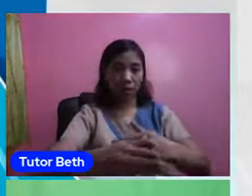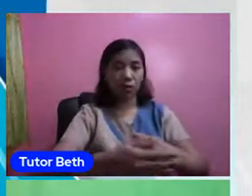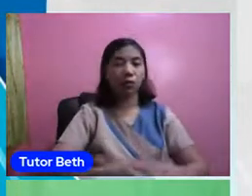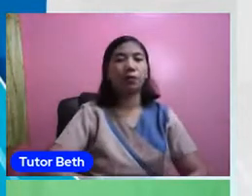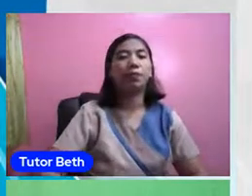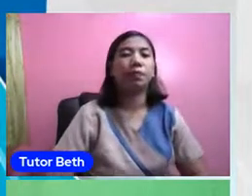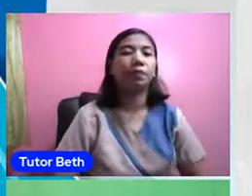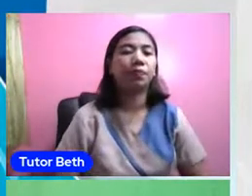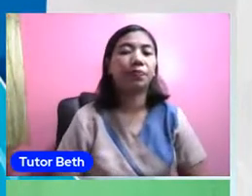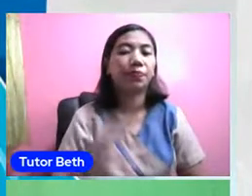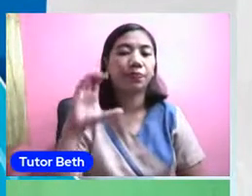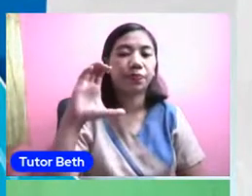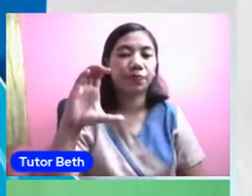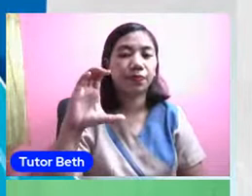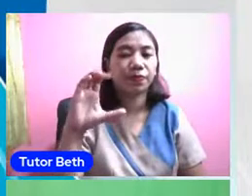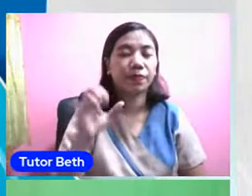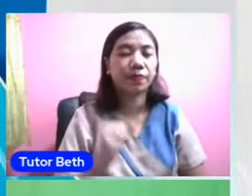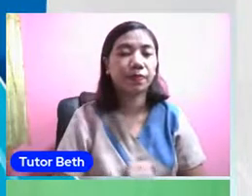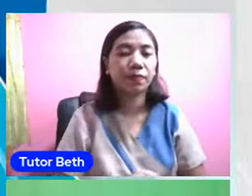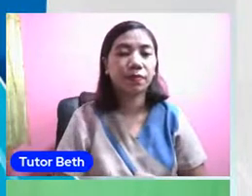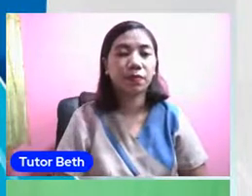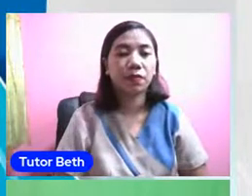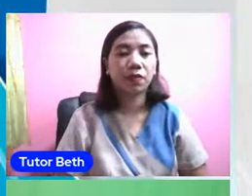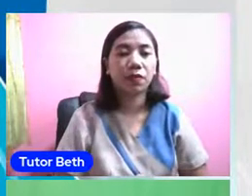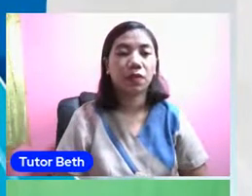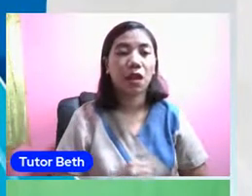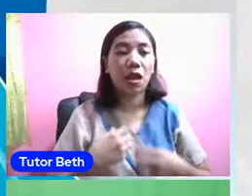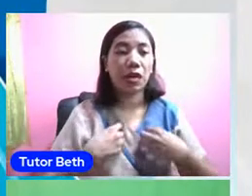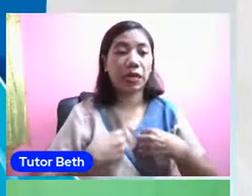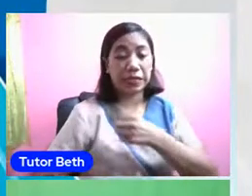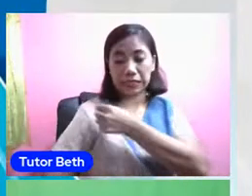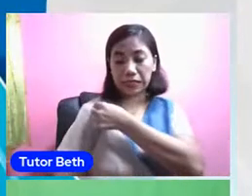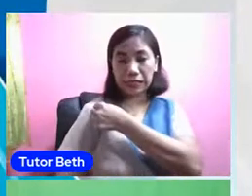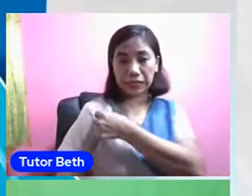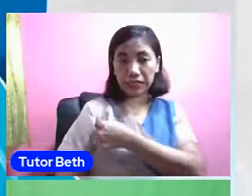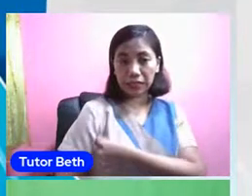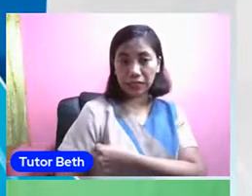At para sa letter C, sandal at short.